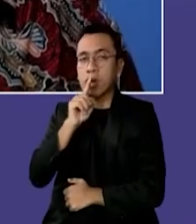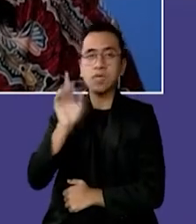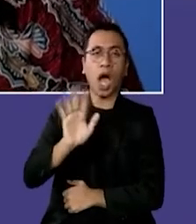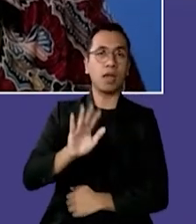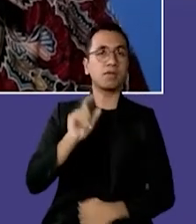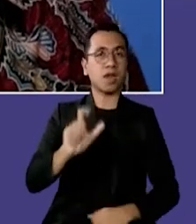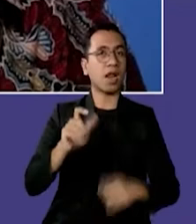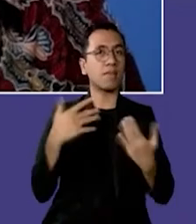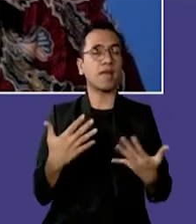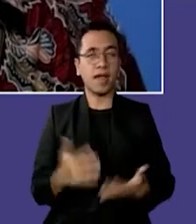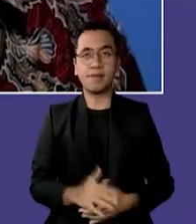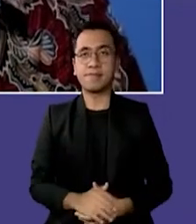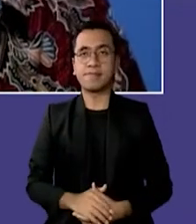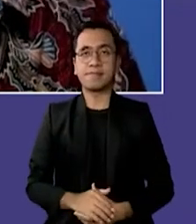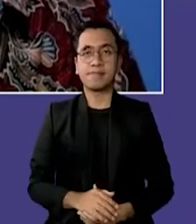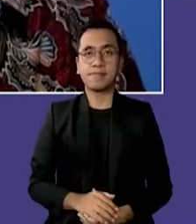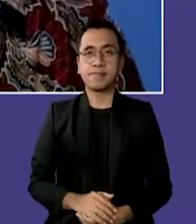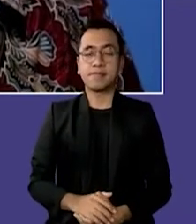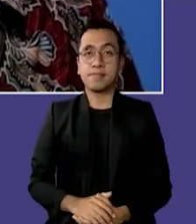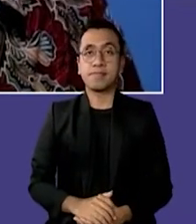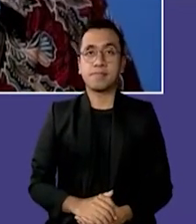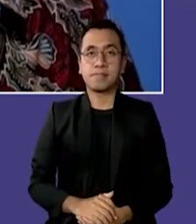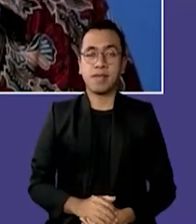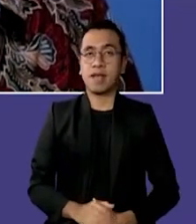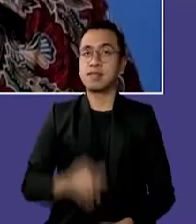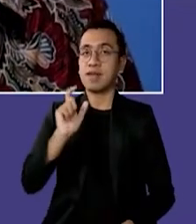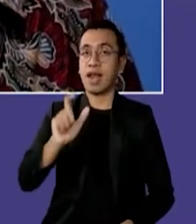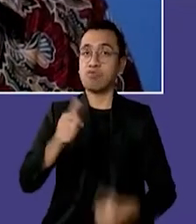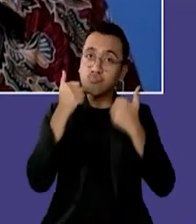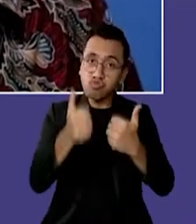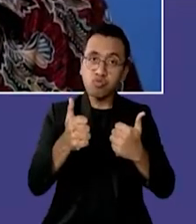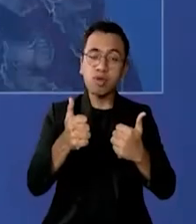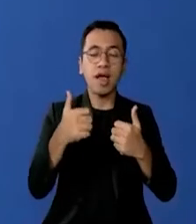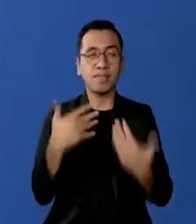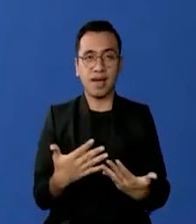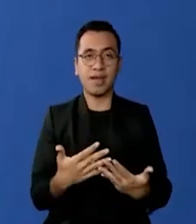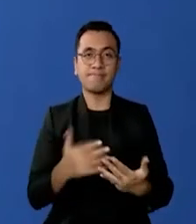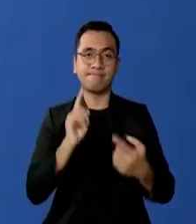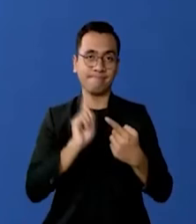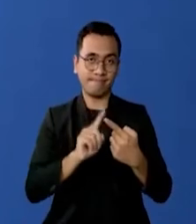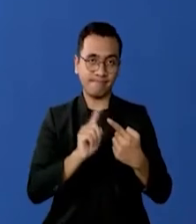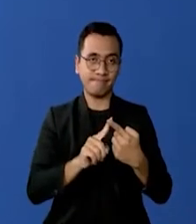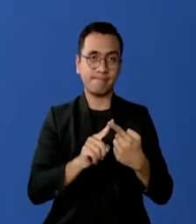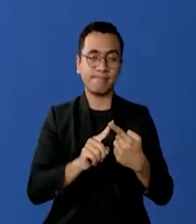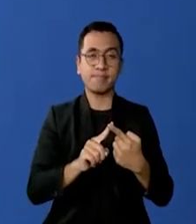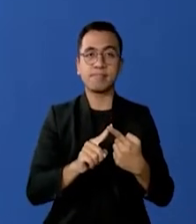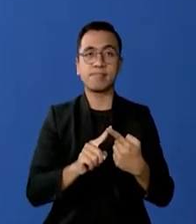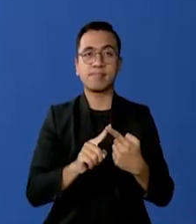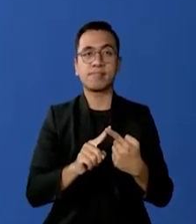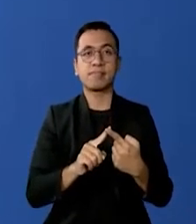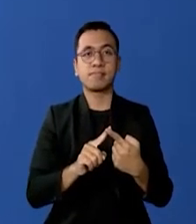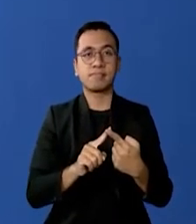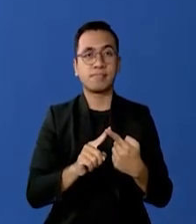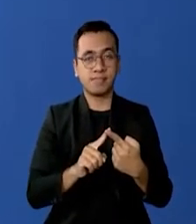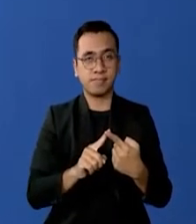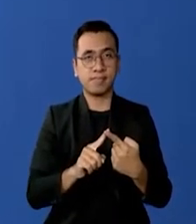tadi pengobatan yang paling baik sebenarnya salah satunya yang sedang kita lakukan saat ini yaitu